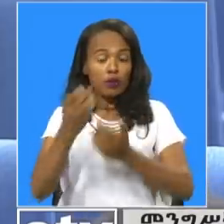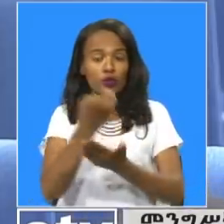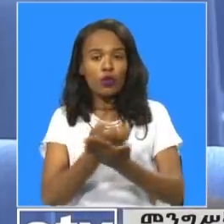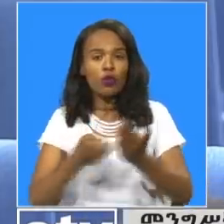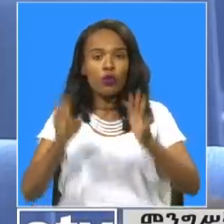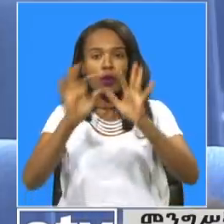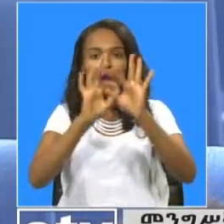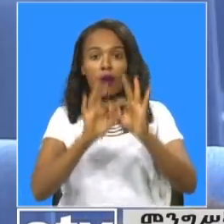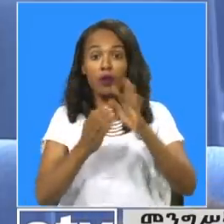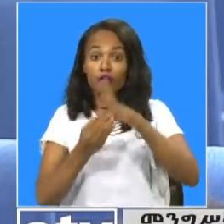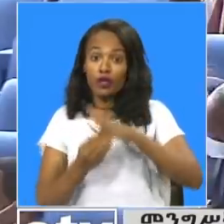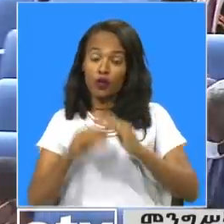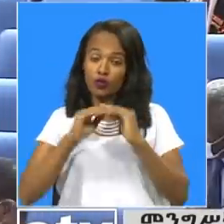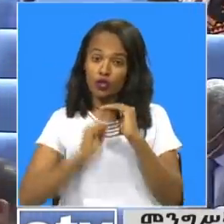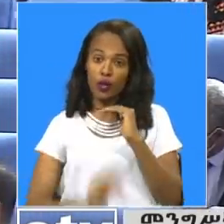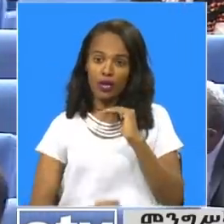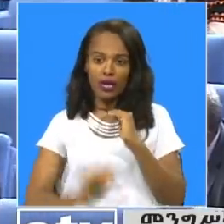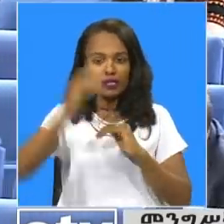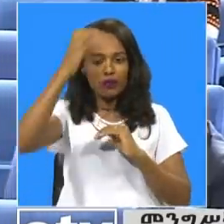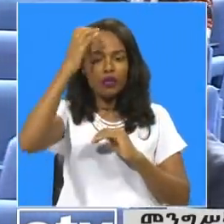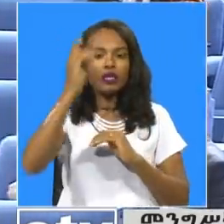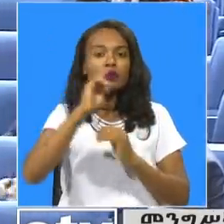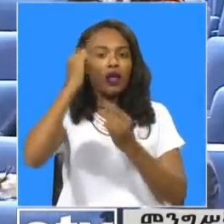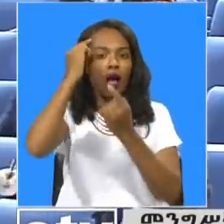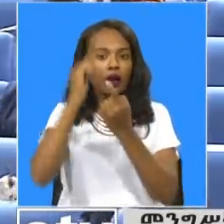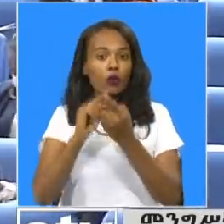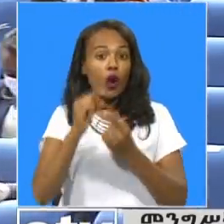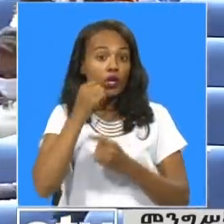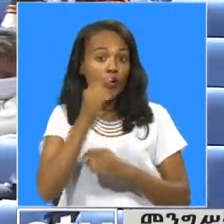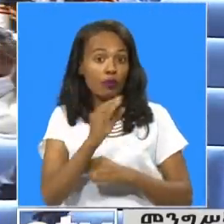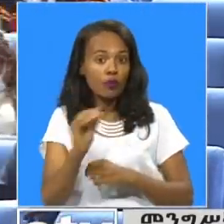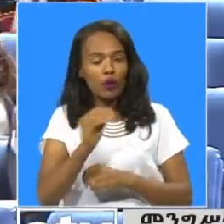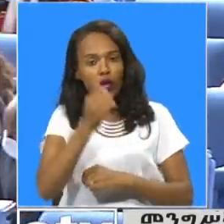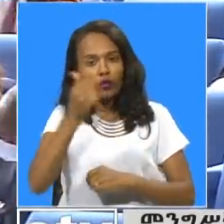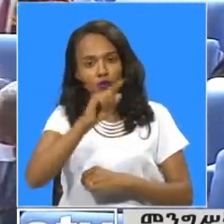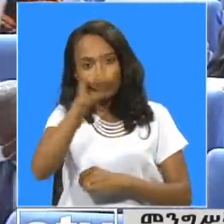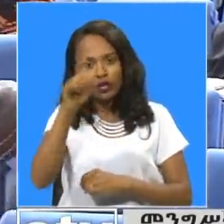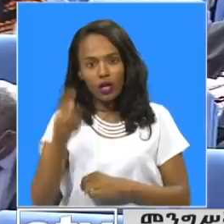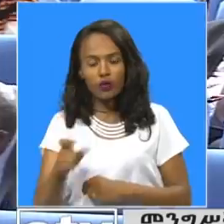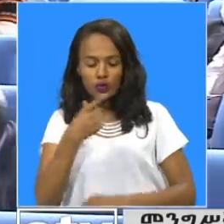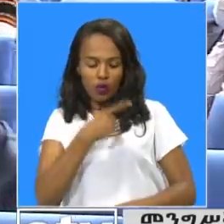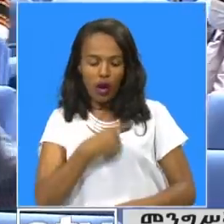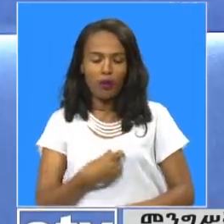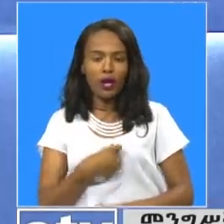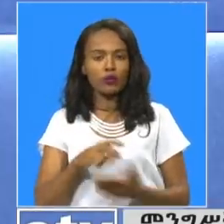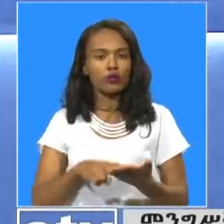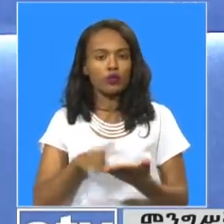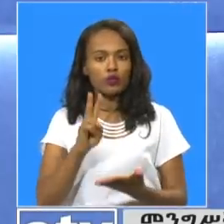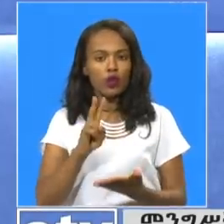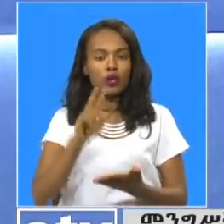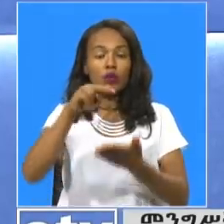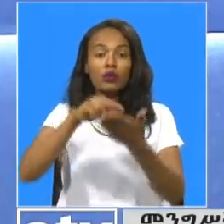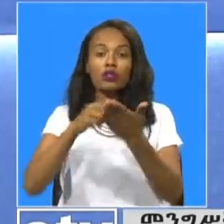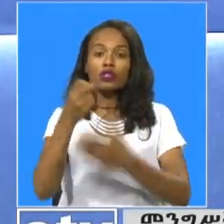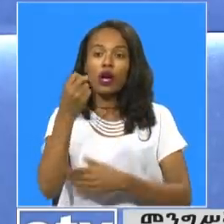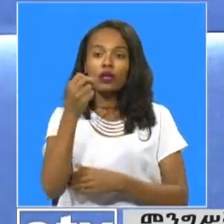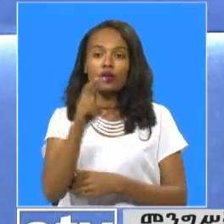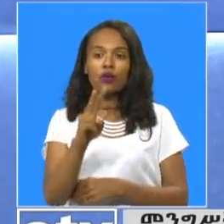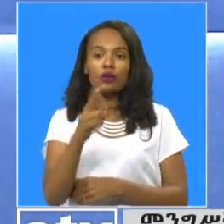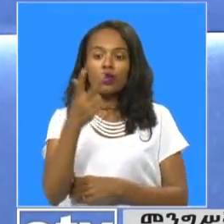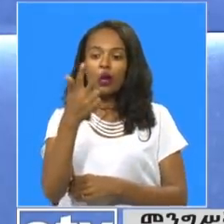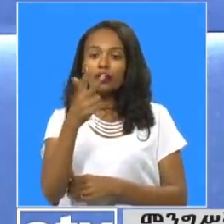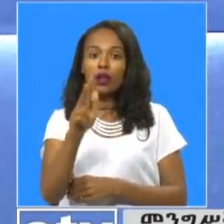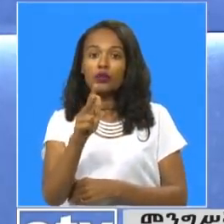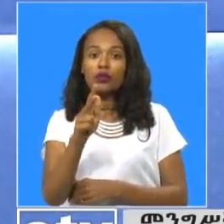ኢኮኖሚያዊና ማህበራዊ ጫናዎችን ለመቀነስ መንግስት ምን አቅዷል የሚሉና ሌሎች ጥያቄዎች በአባላቱ ተነስተዋል።